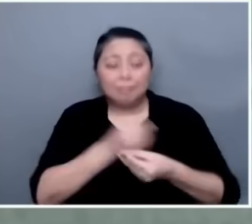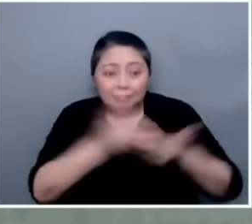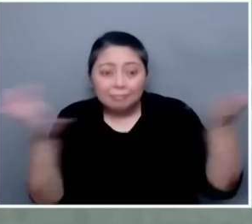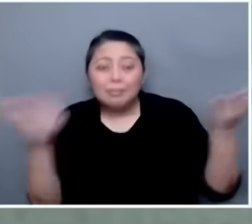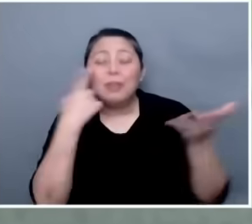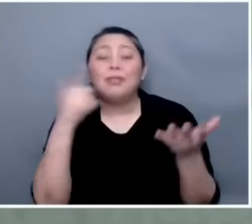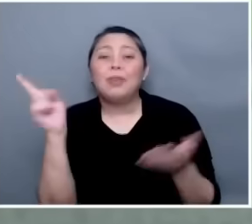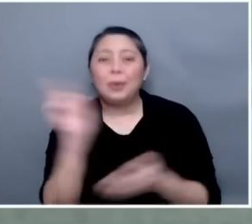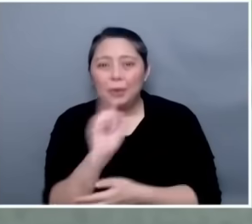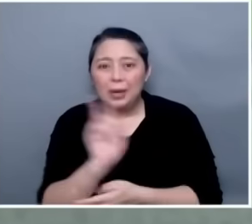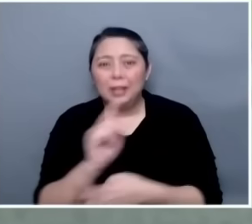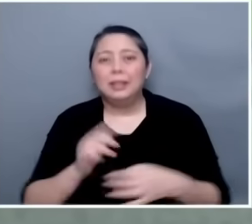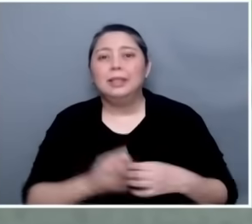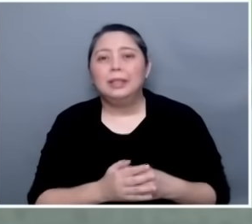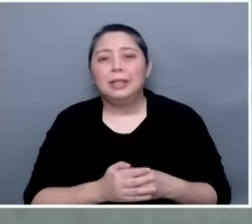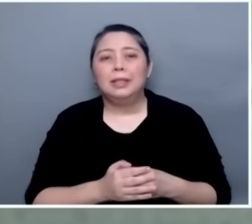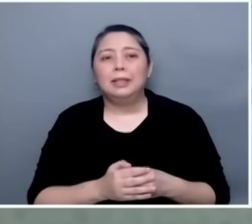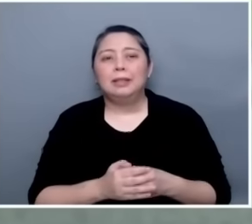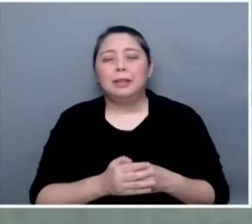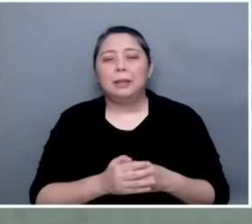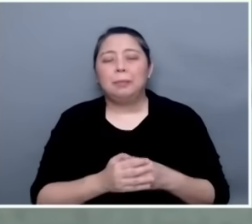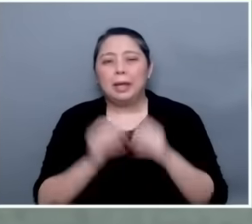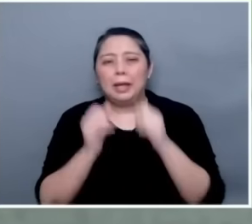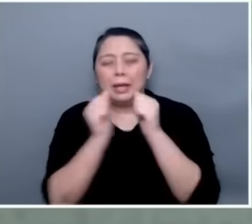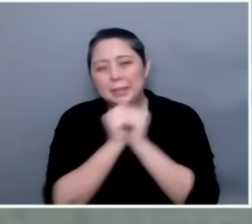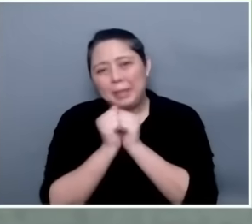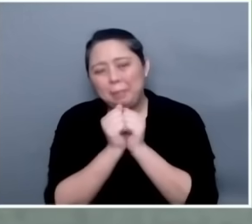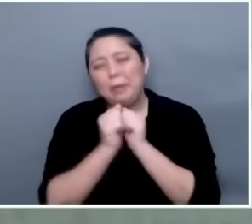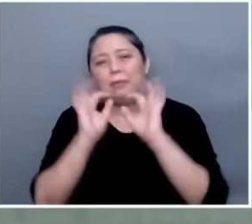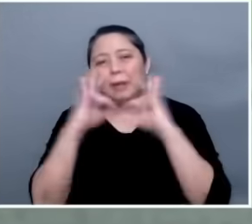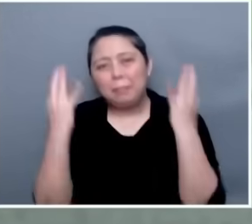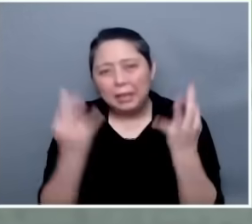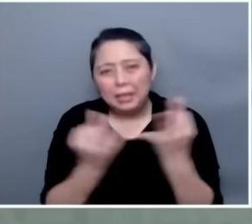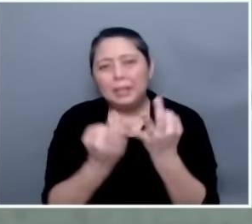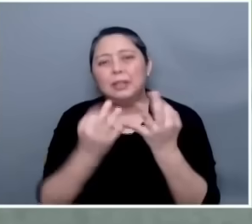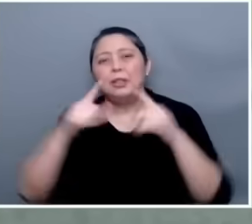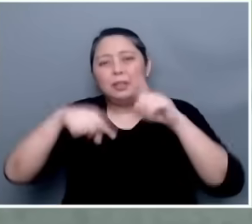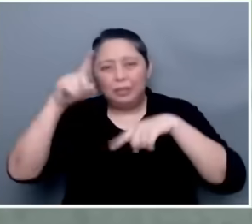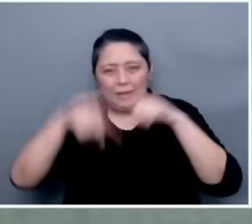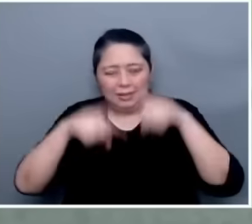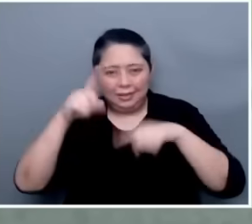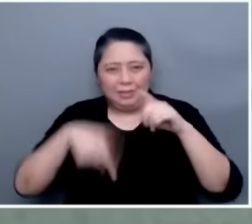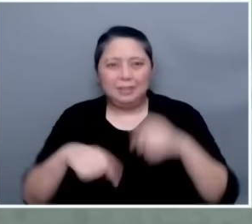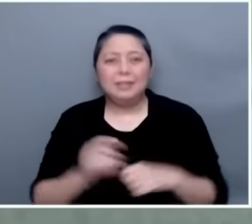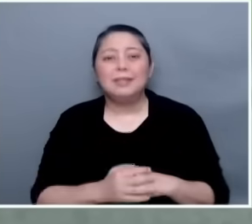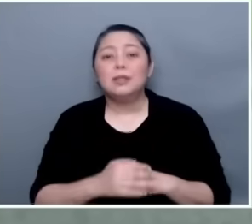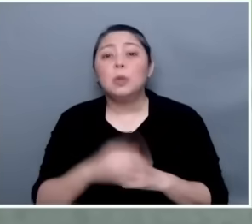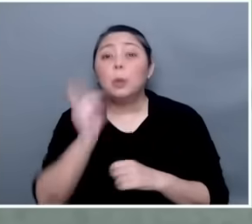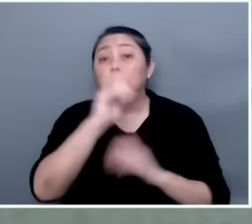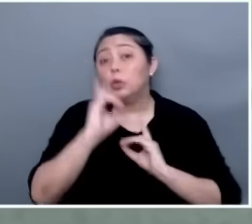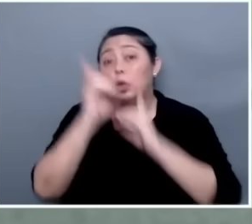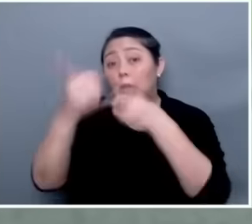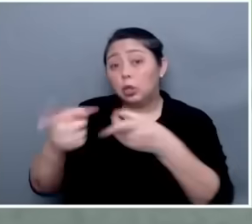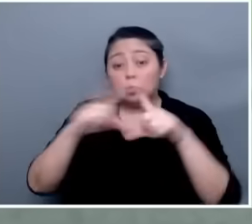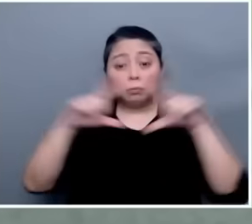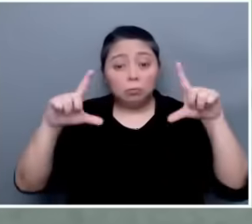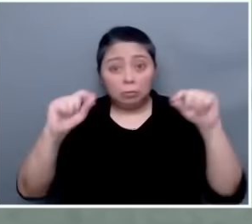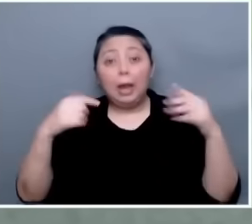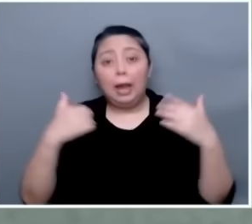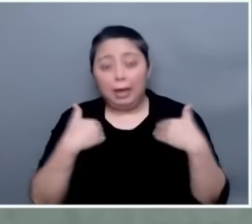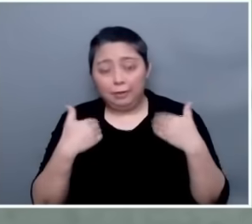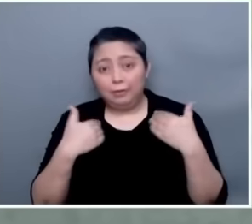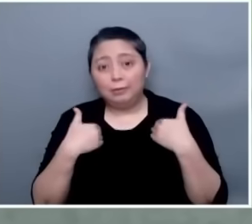iba pang mahal sa buhay. Ang ating mga donation voucher ay may kalakip na halaga at makakaambag sa anumang programa